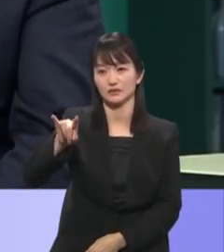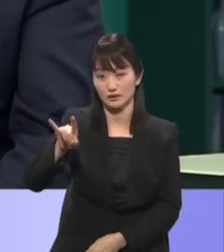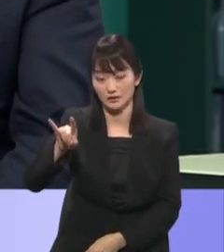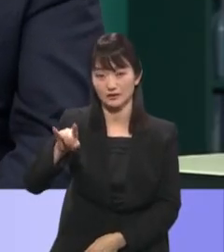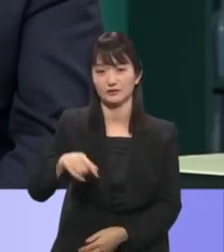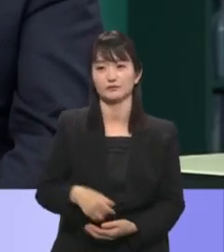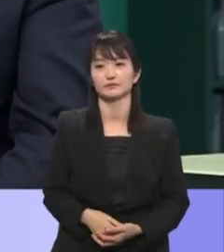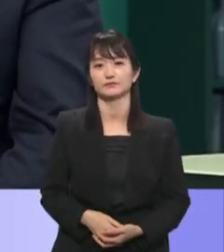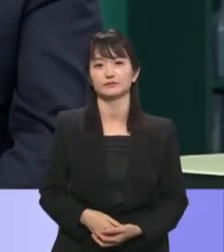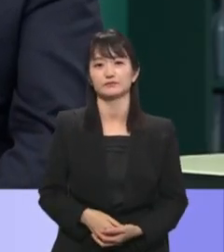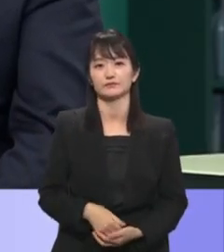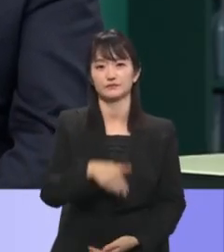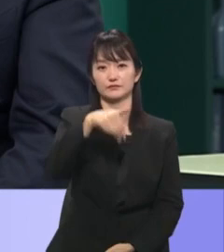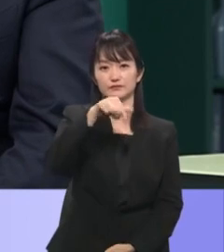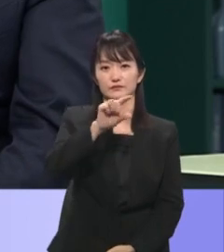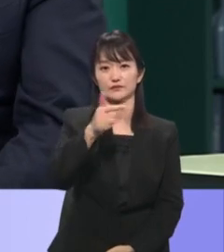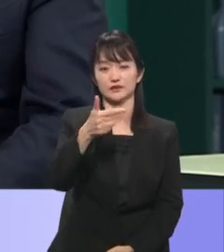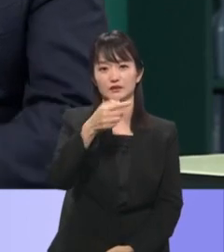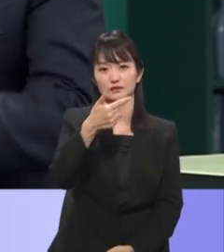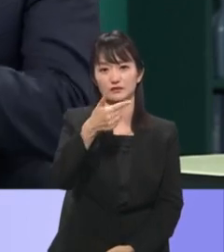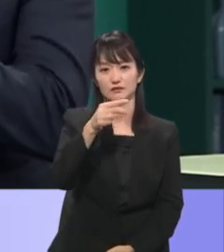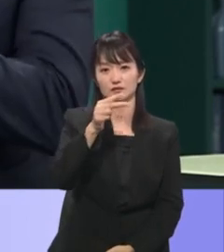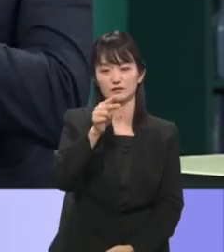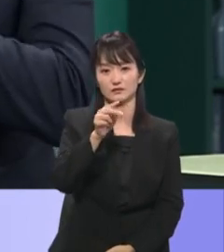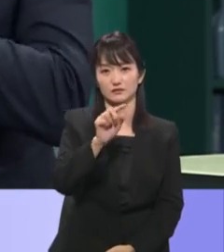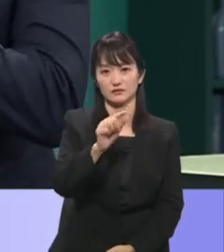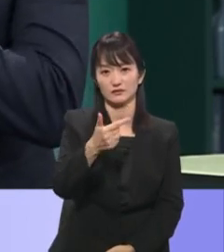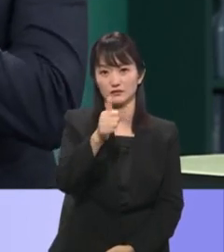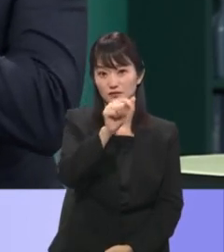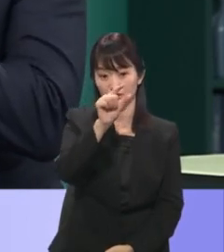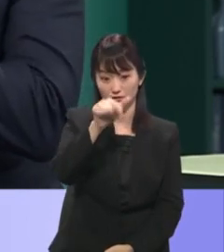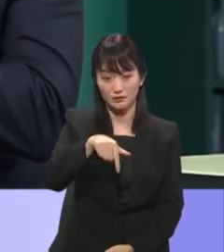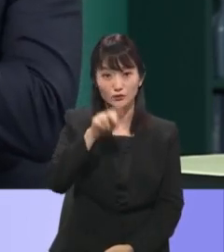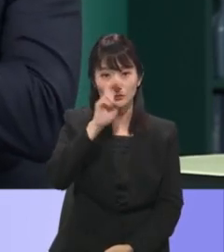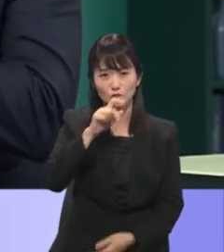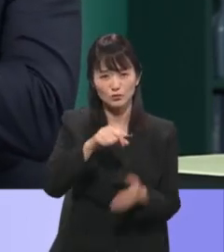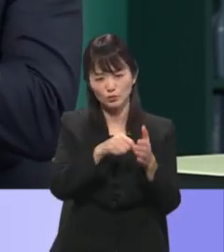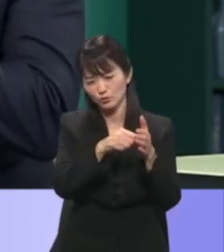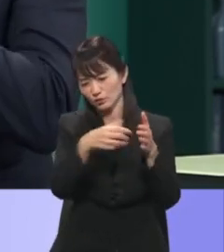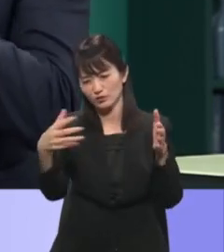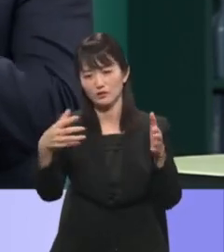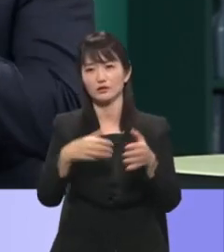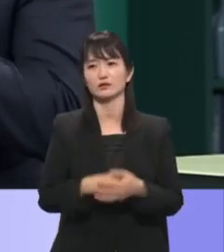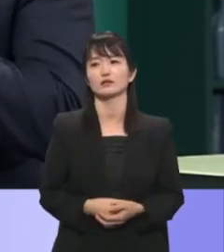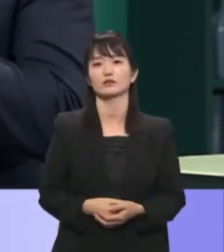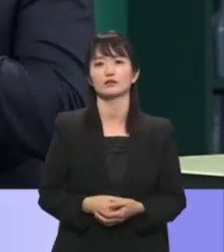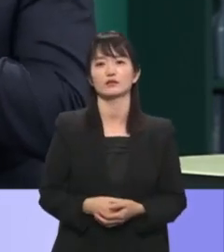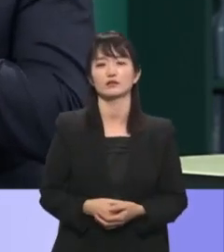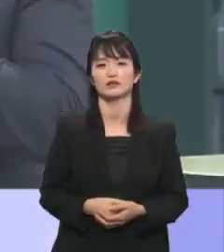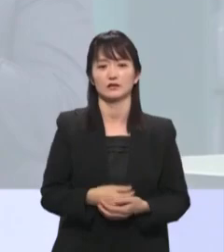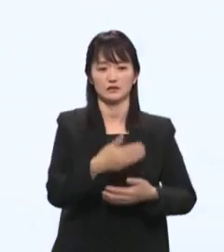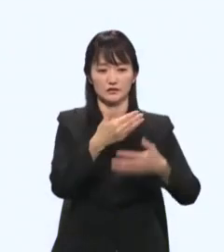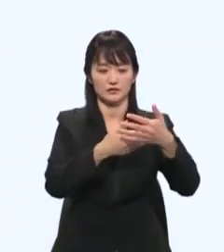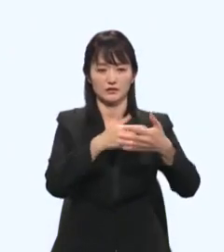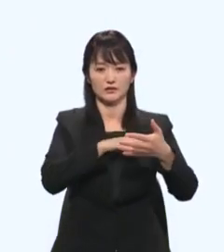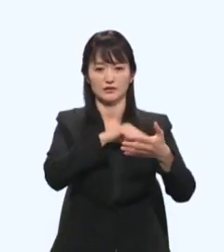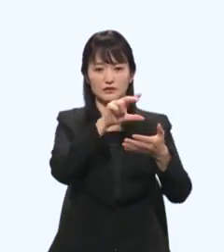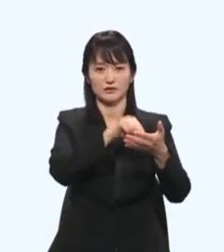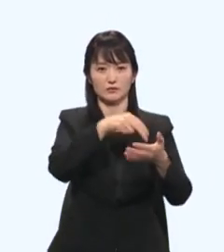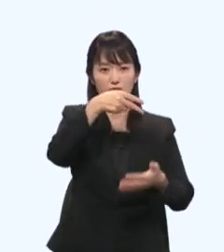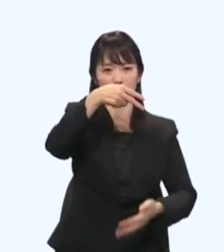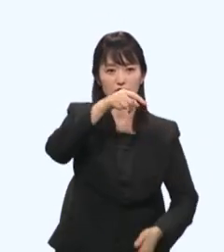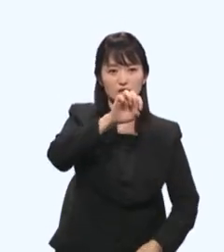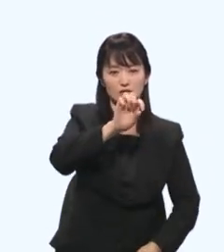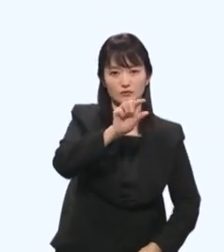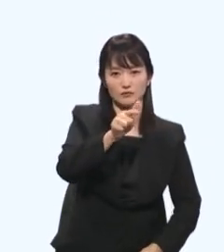그 천년학이라는 노래는 굉장히 유명하잖아요. 그렇죠. 천년 그 서편제 음악에 두 곡이 나오는데요. 천년제라는